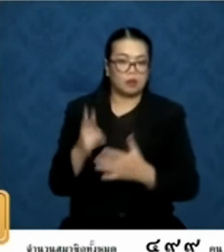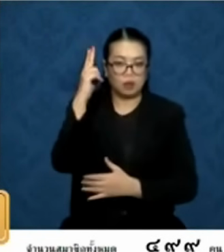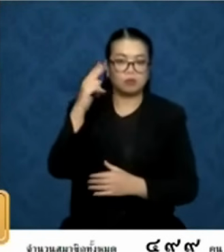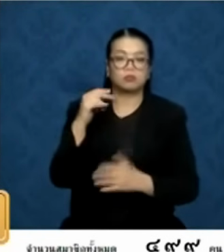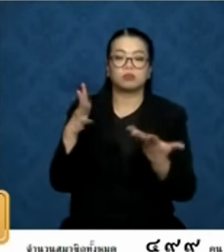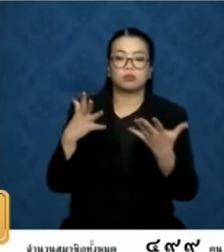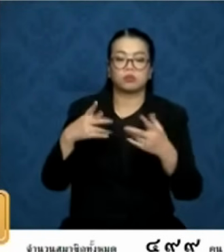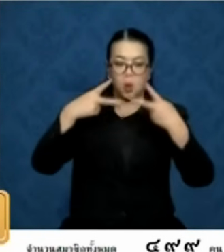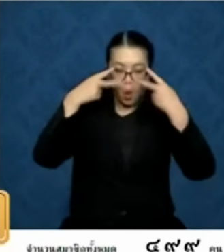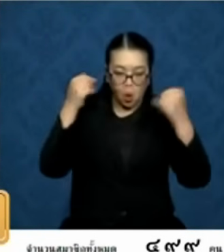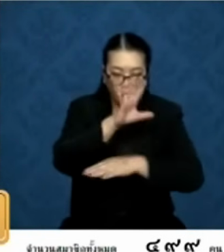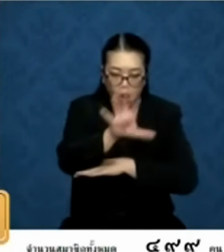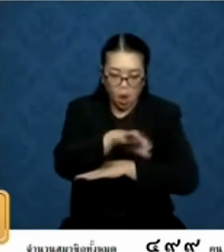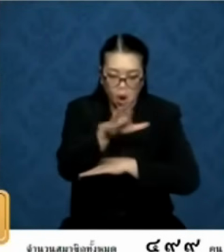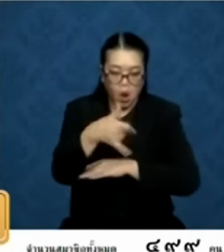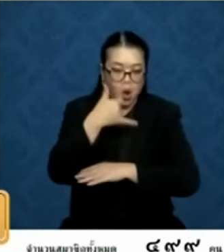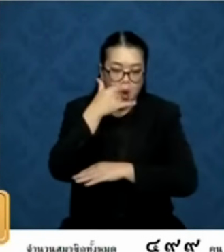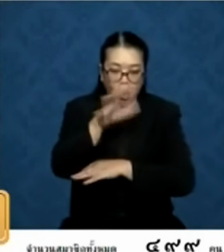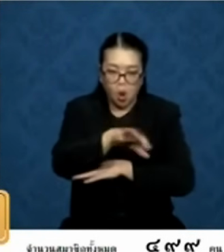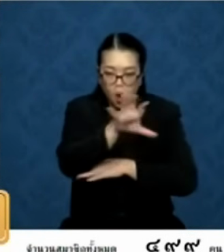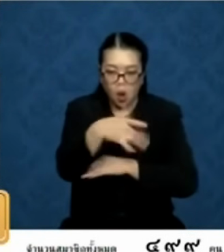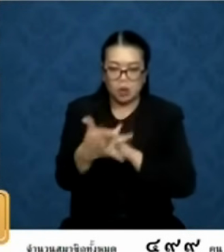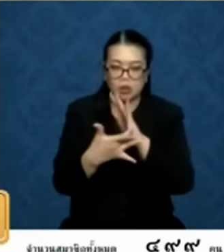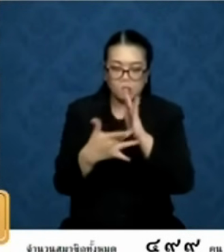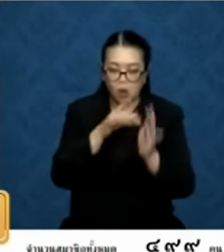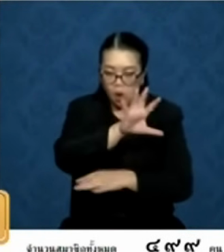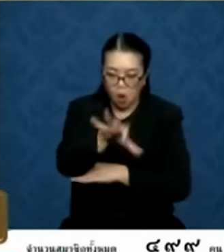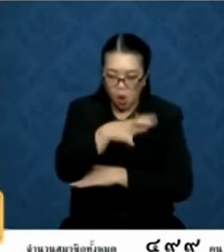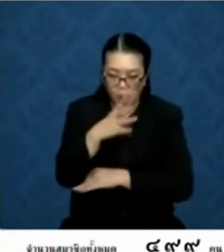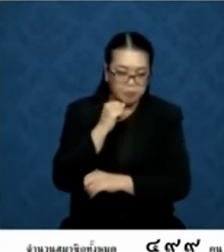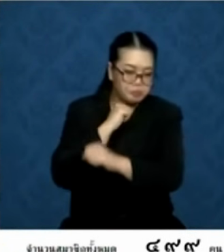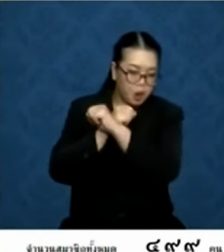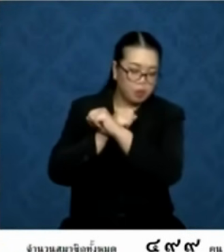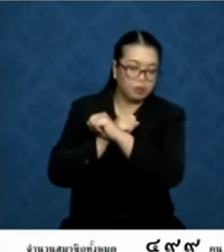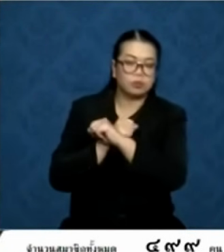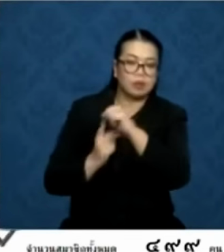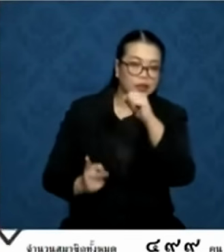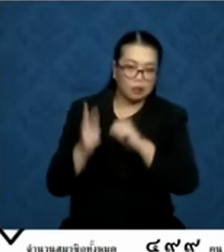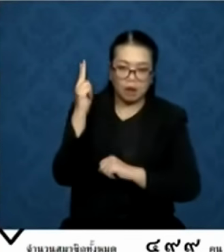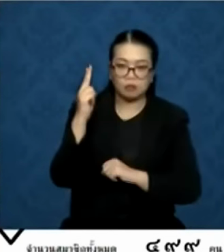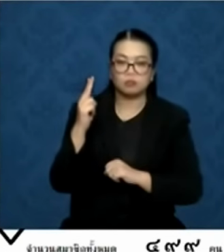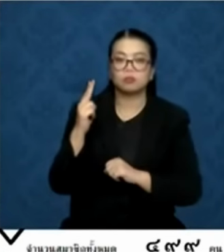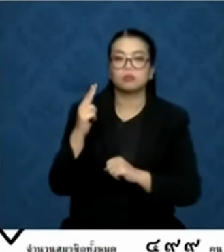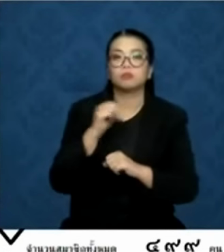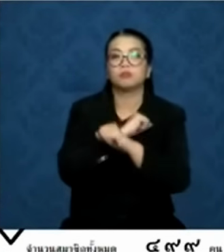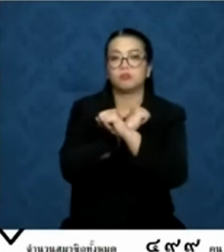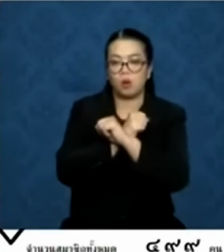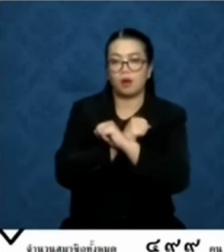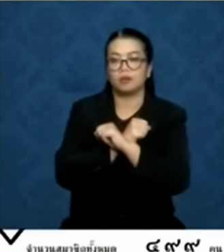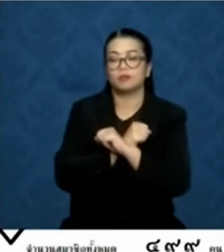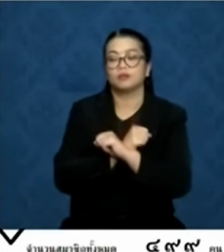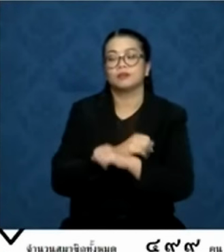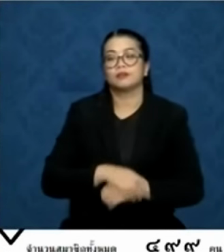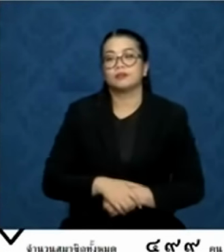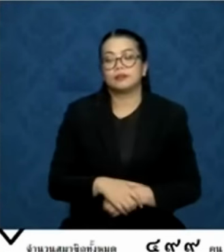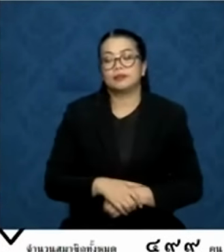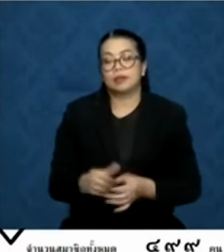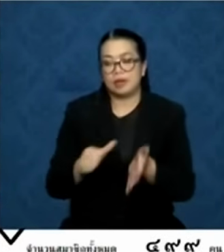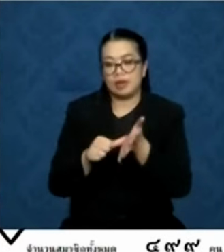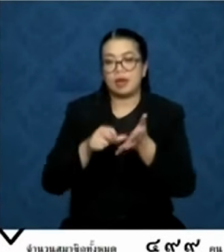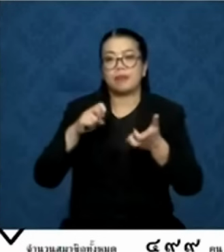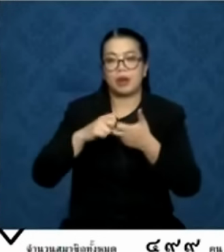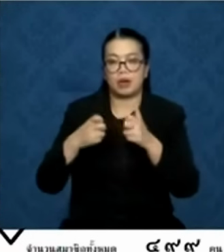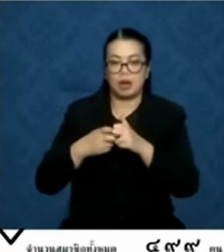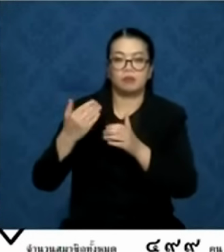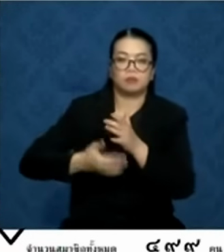อาชญากรรมออนไลน์โดยใช้เทคโนโลยีดิจิตอลปรับปรุงกฎหมายที่เกี่ยวข้องรวมถึงการกำหนดมาตรการ